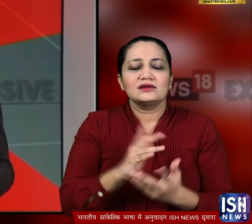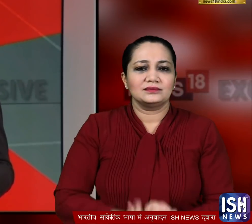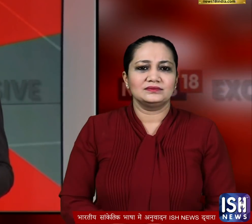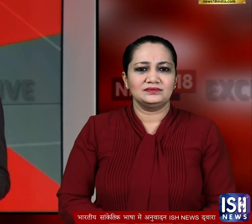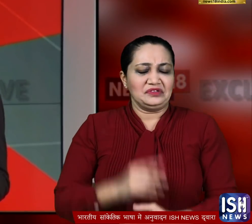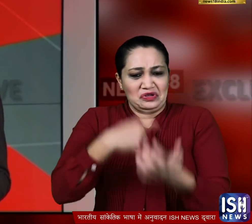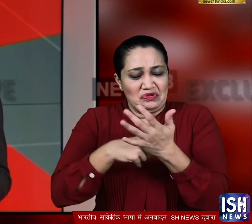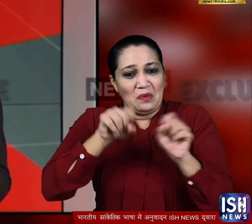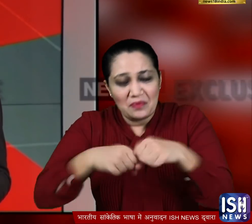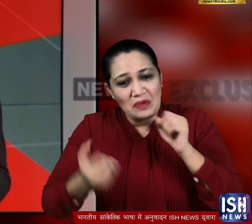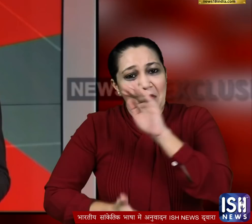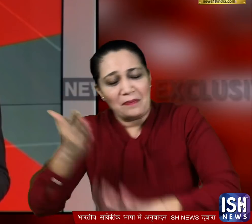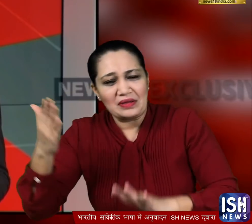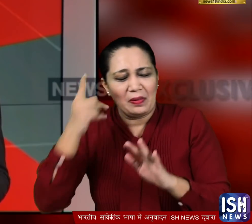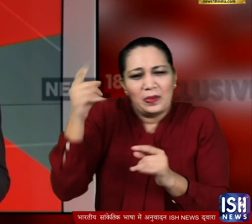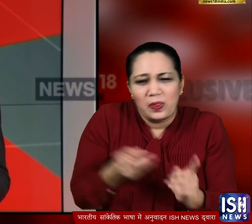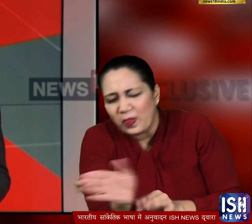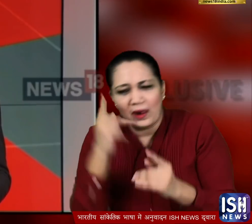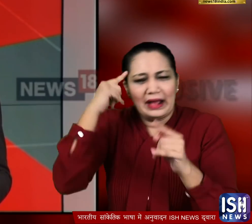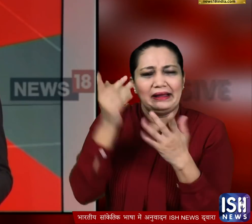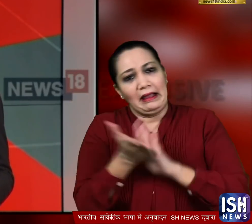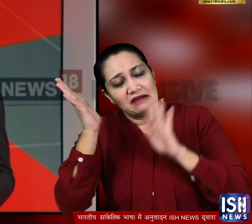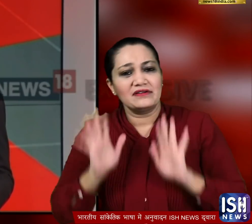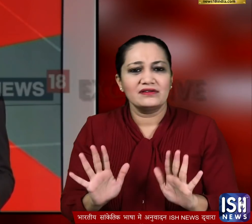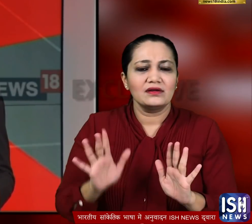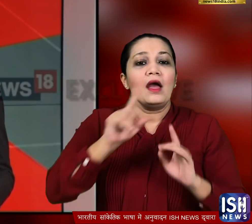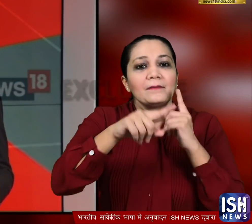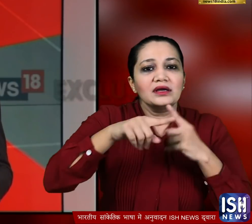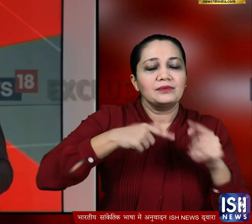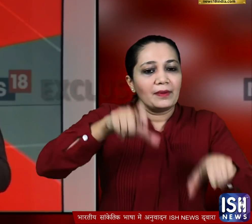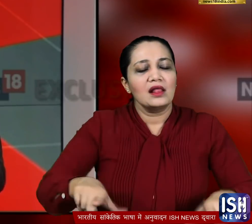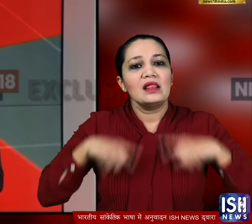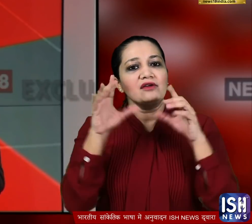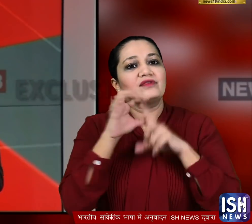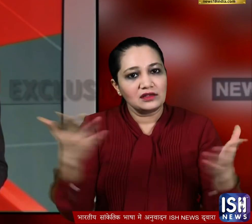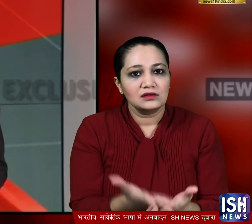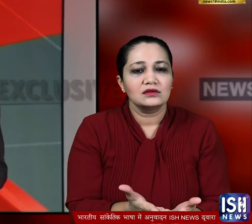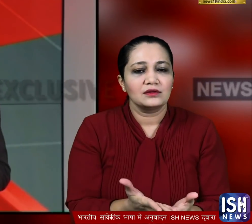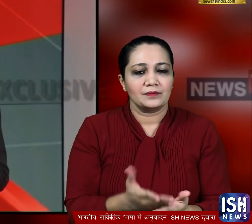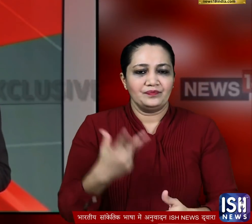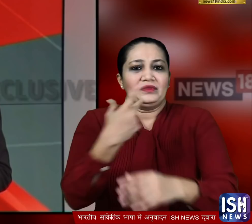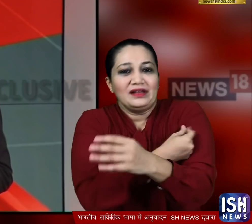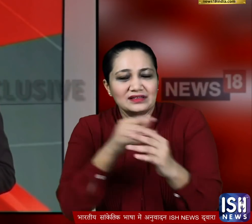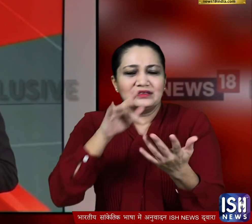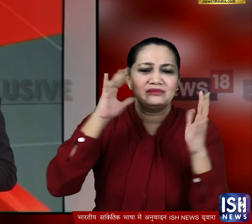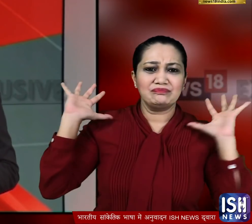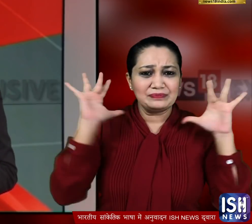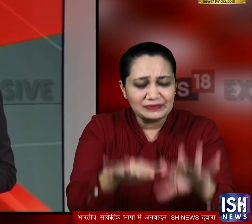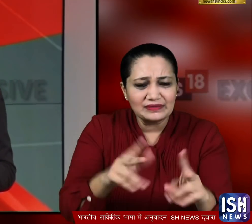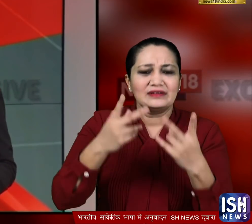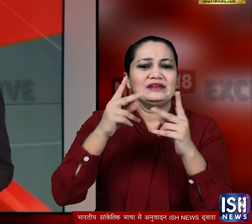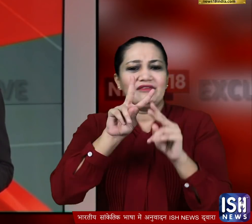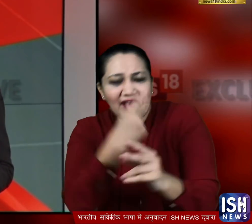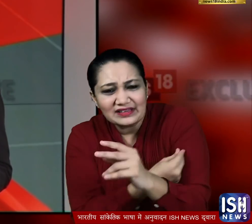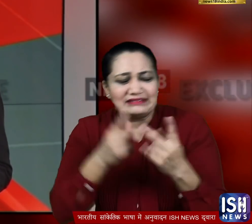कि कानून तोड़कर भागने के लिए हम पतली गली ढूंढने के चक्कर में अपनी और दूसरों की जान दांव पर लगा देते हैं। टीका केंद्र पर भीड़ और